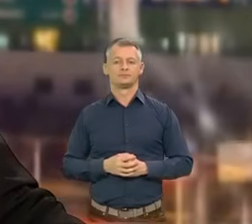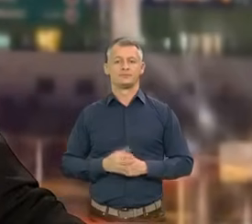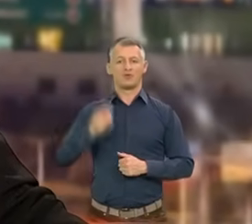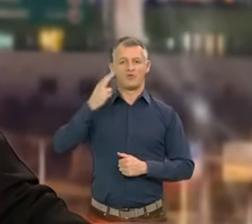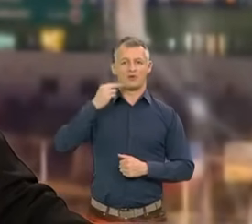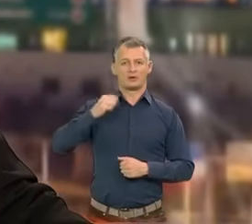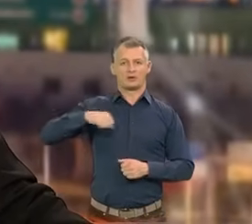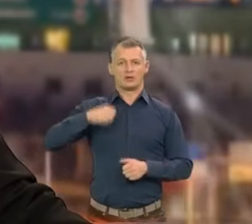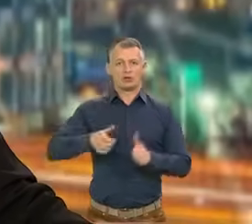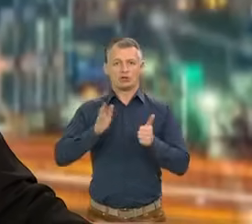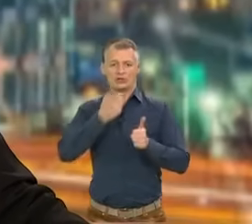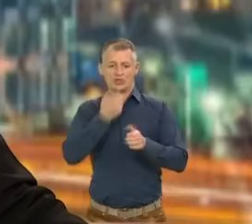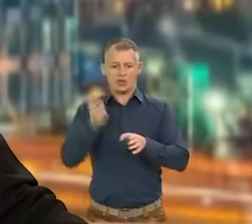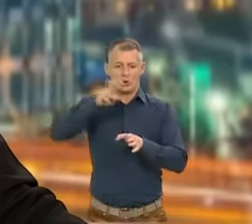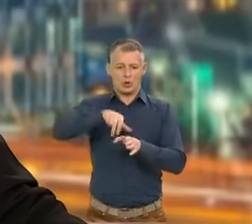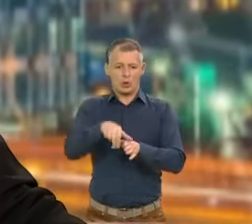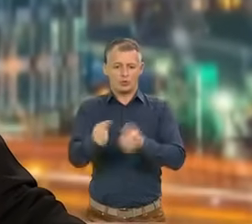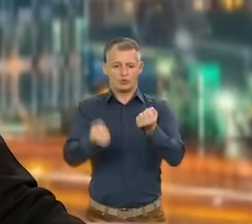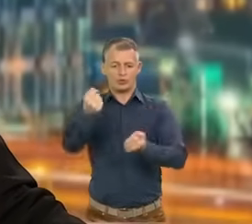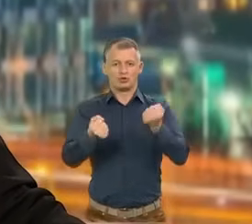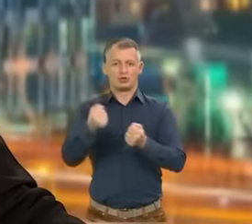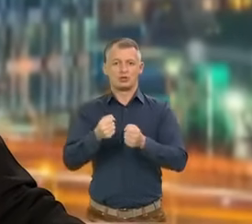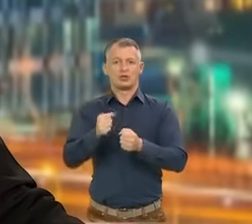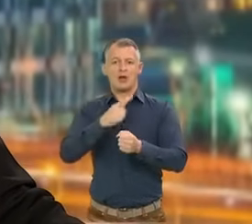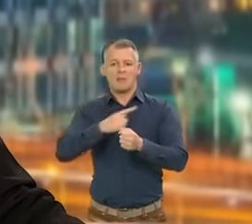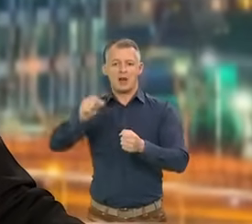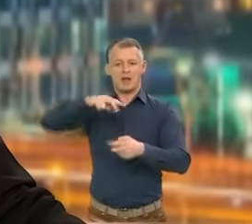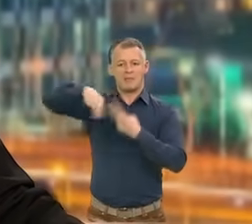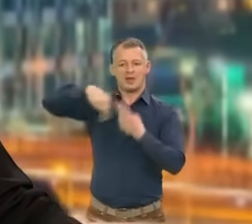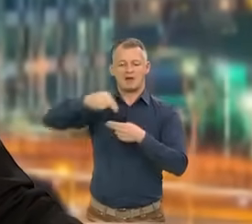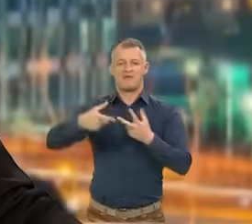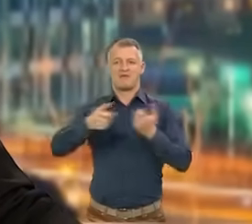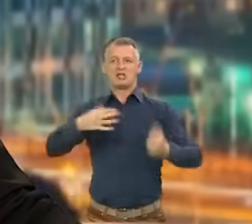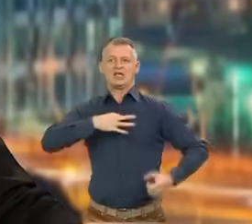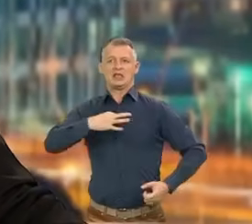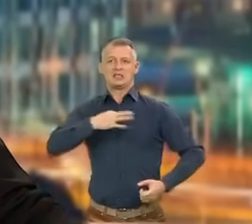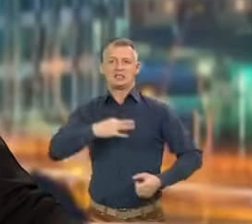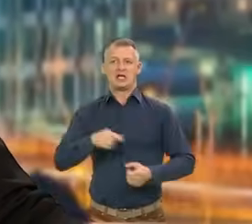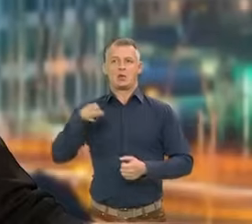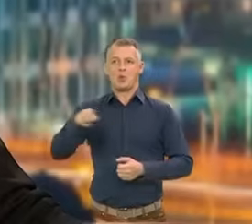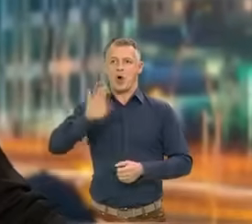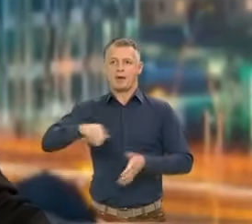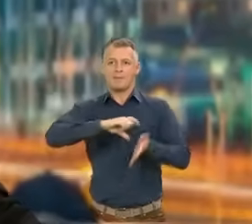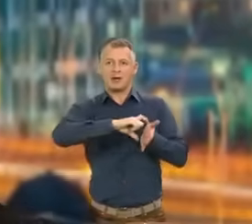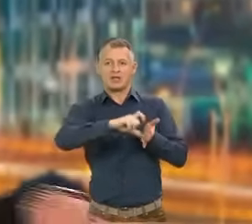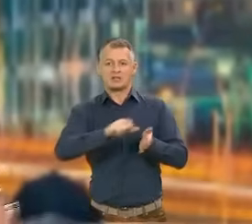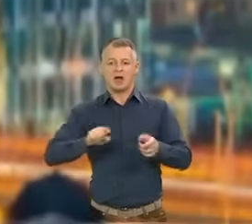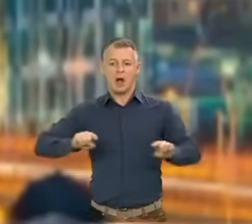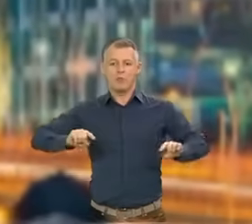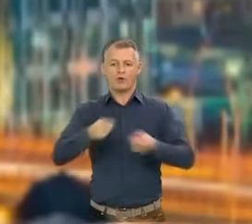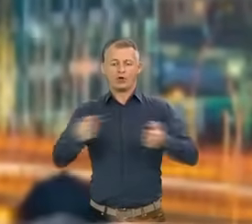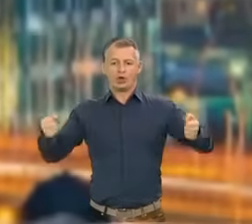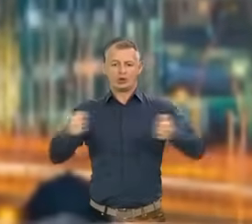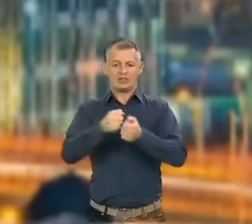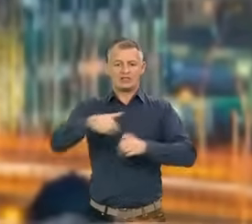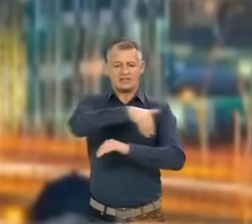o tânără de 16 ani s a urcat la volanul unui bolit și a ieșit la plimbare fără să i pese că nu are permis a provocat un accident grav pe o